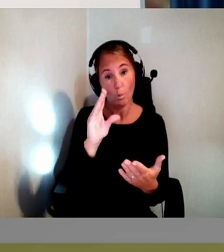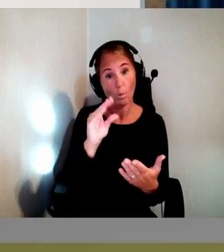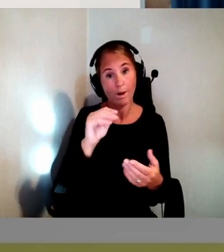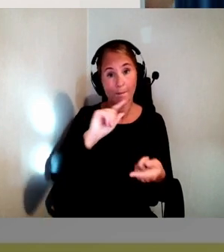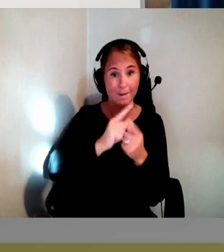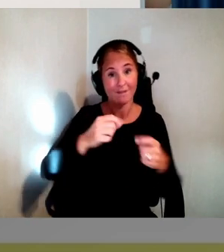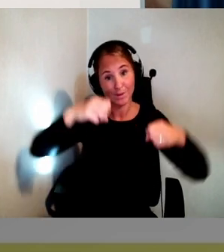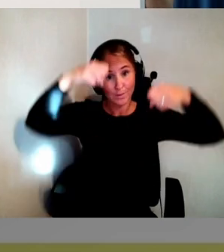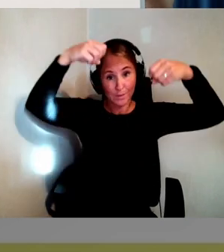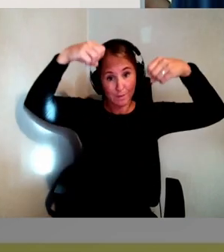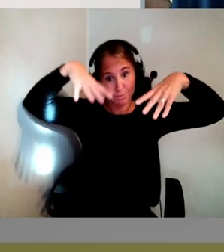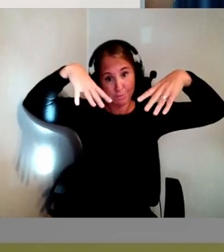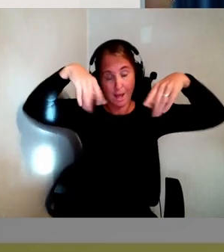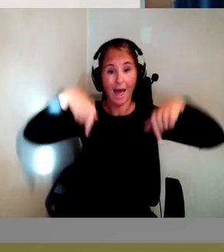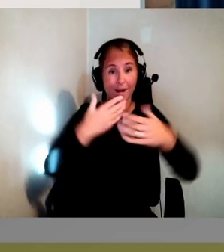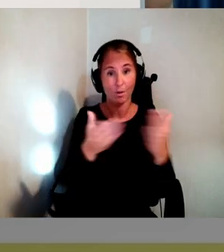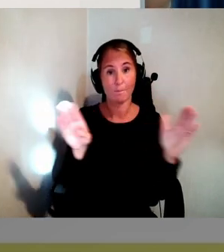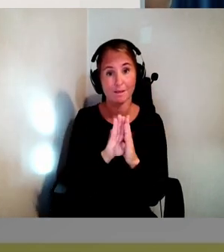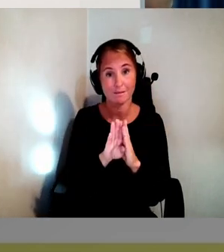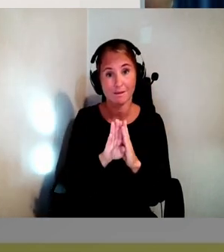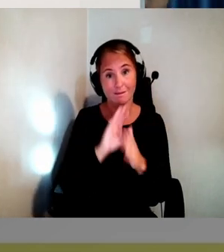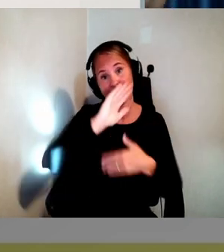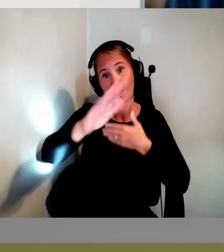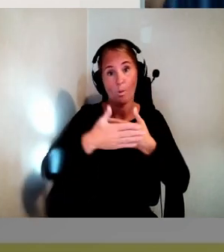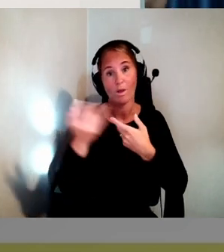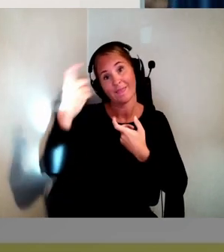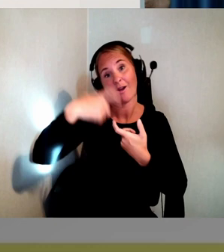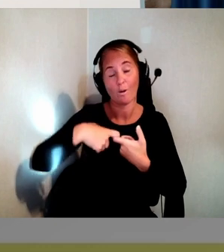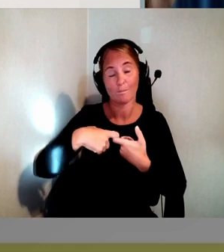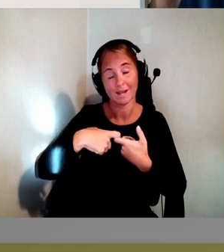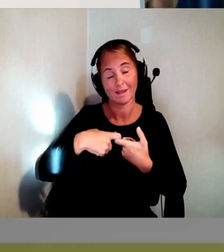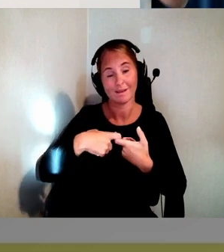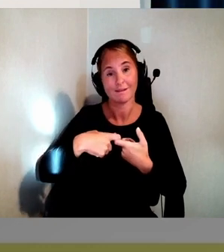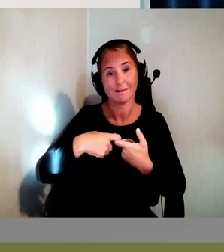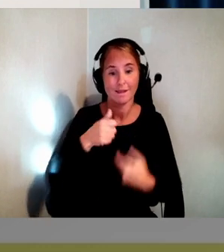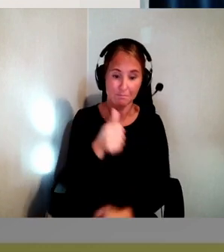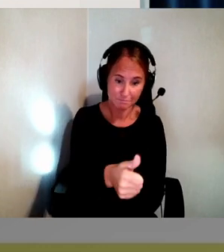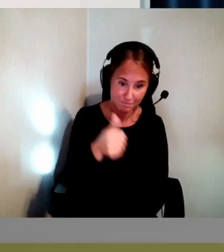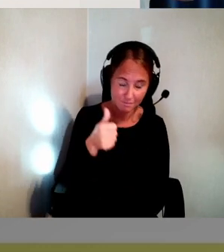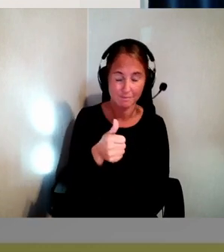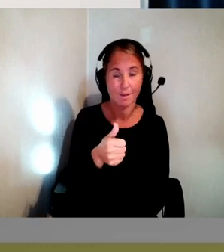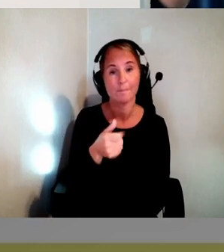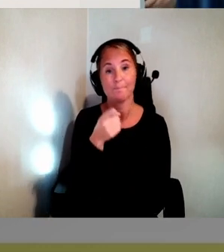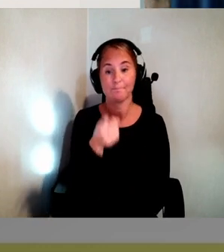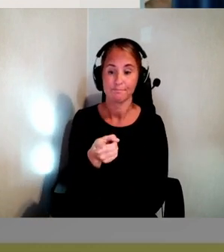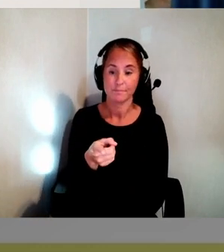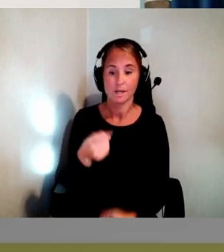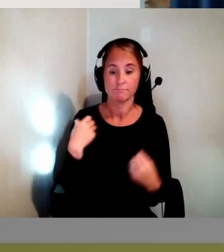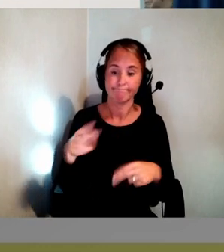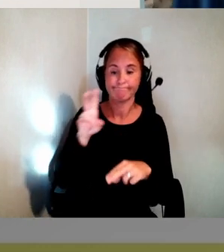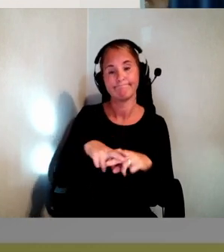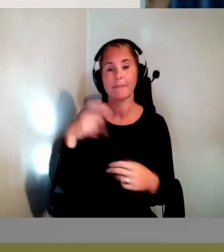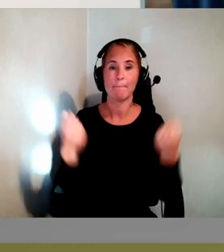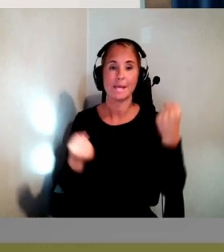är en återkoppling på vad precis jag gjorde då om du har en om du kör bil och har en sån här